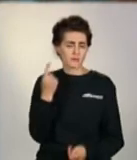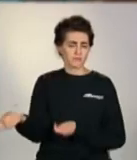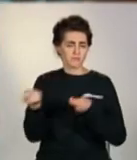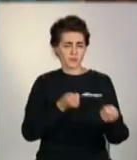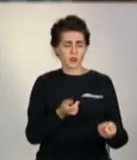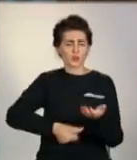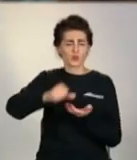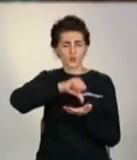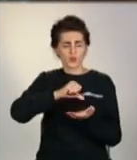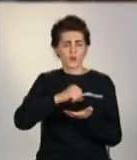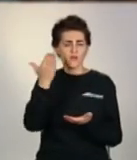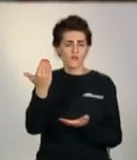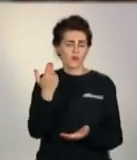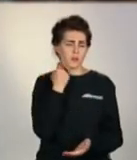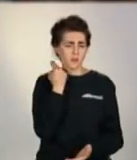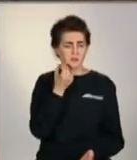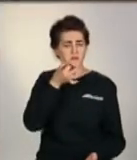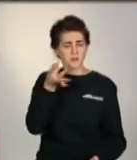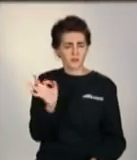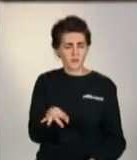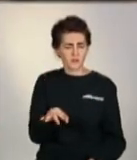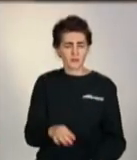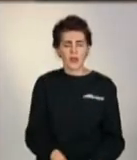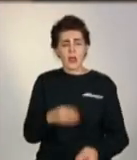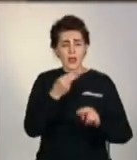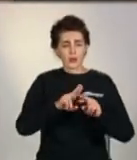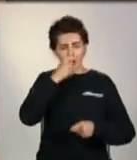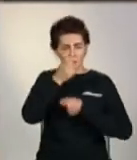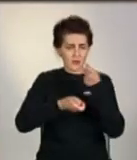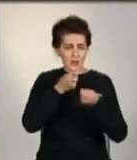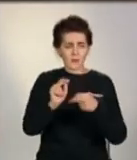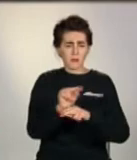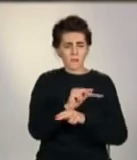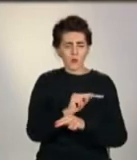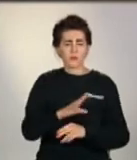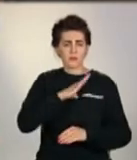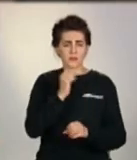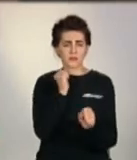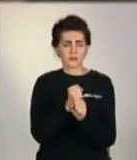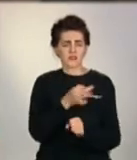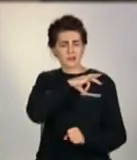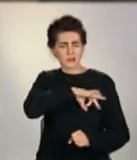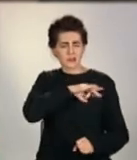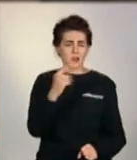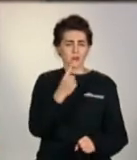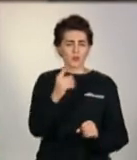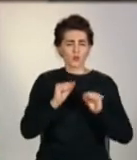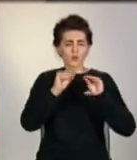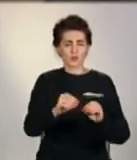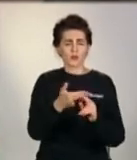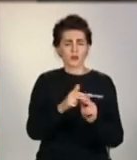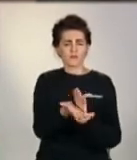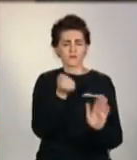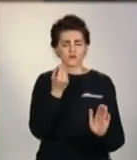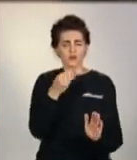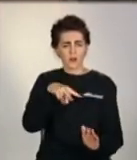участь і британські спеціалісти. На этом капитальном ремонте у нас была смонтирована первая из 3 установок по отсечке шлака. Предполагается